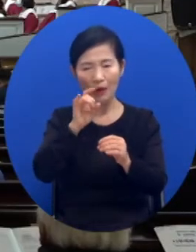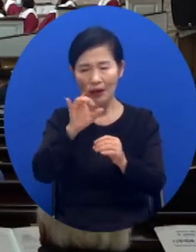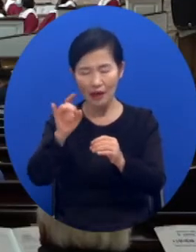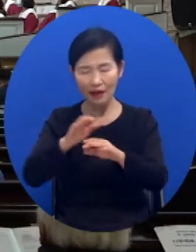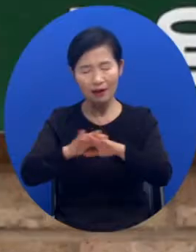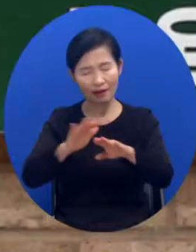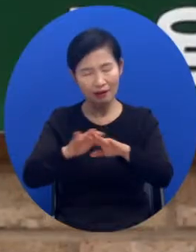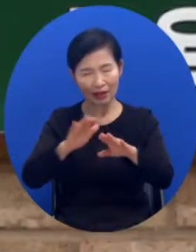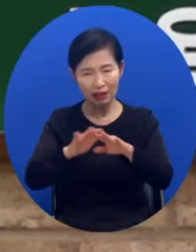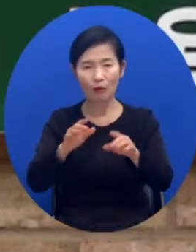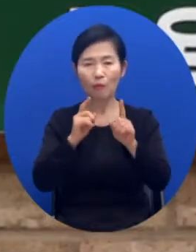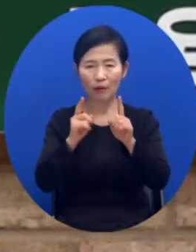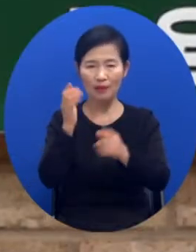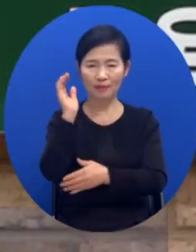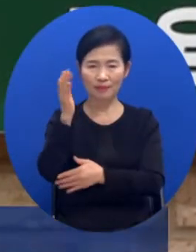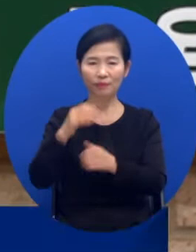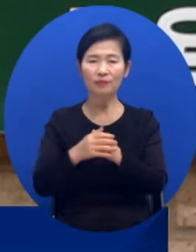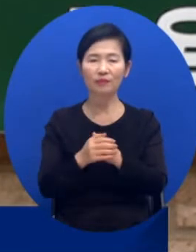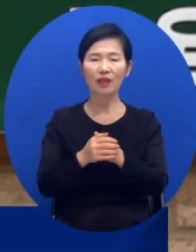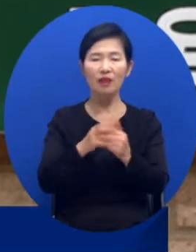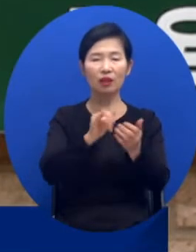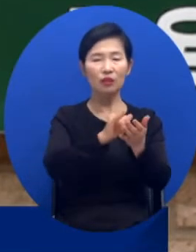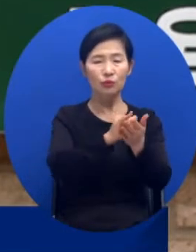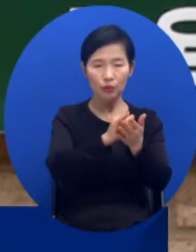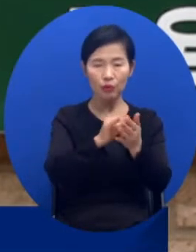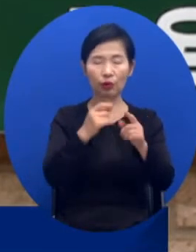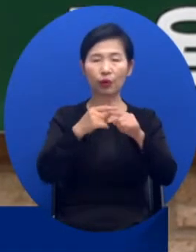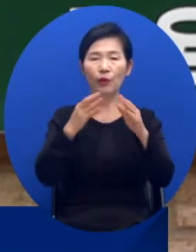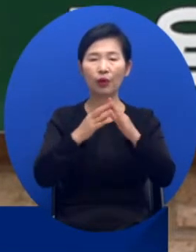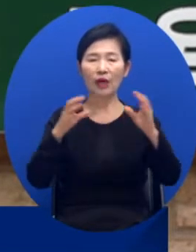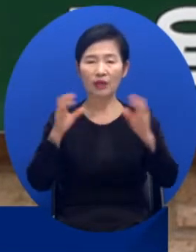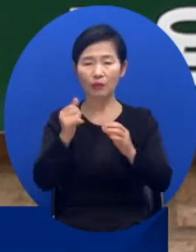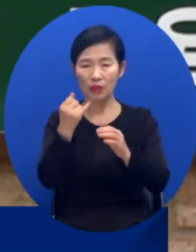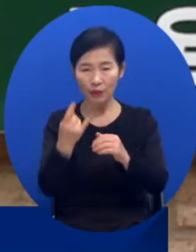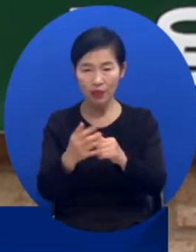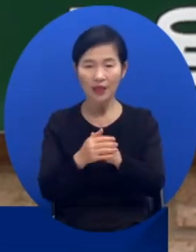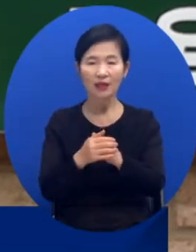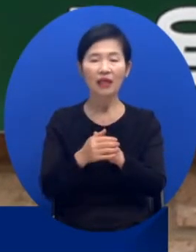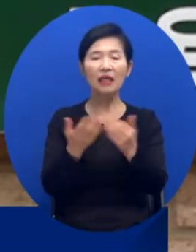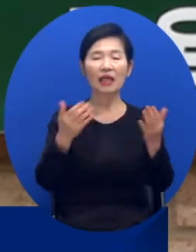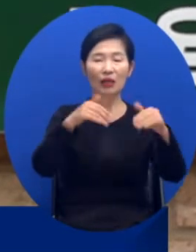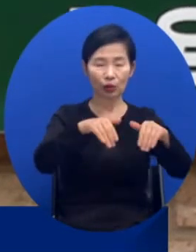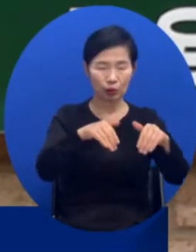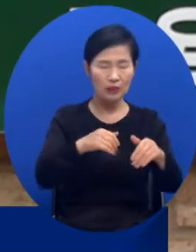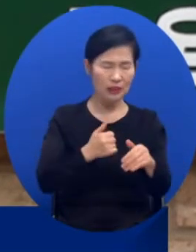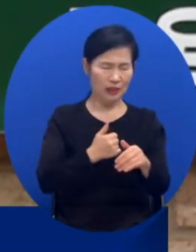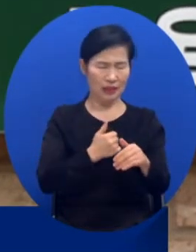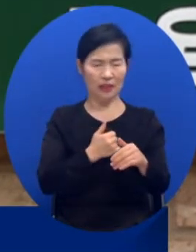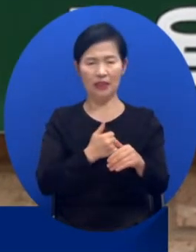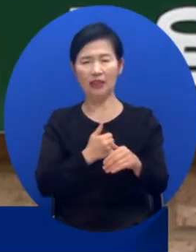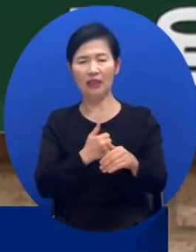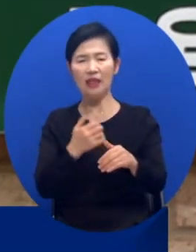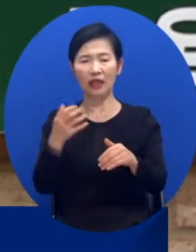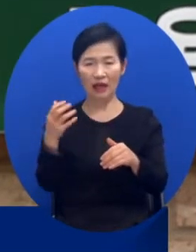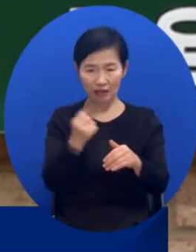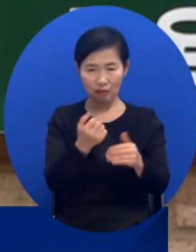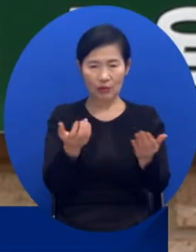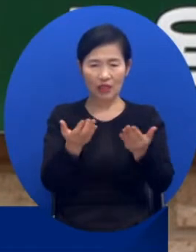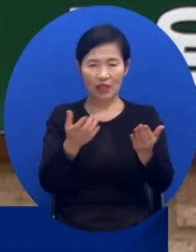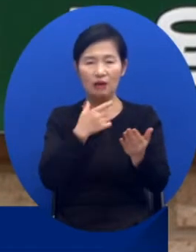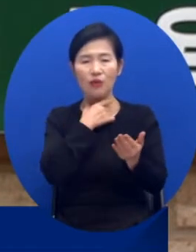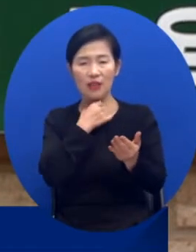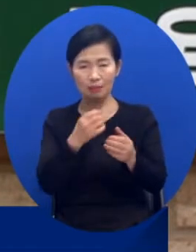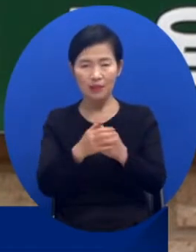밝혔습니다. 뉴욕 교회 협의회의 일꾼들이라는 긍지와 자부심을 갖고 일하고자 하는